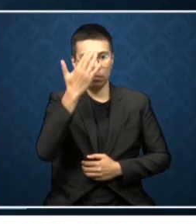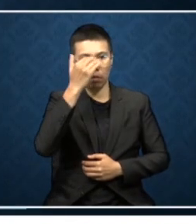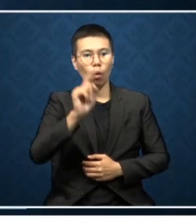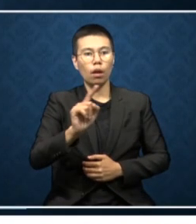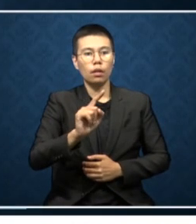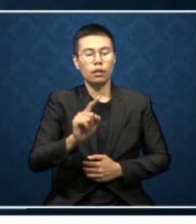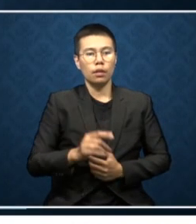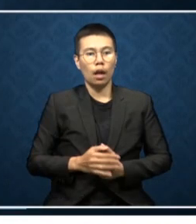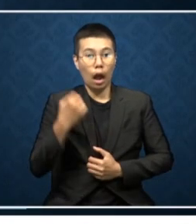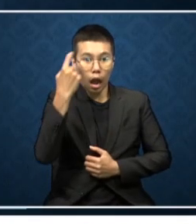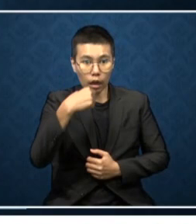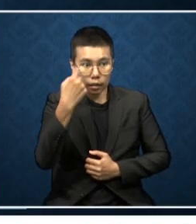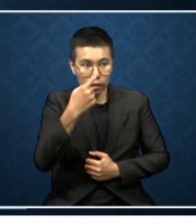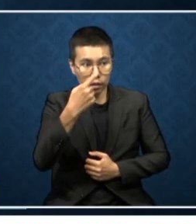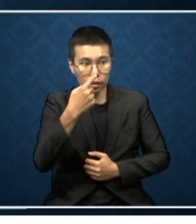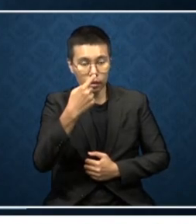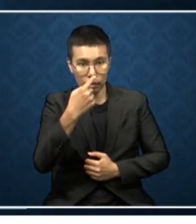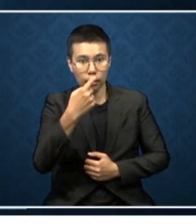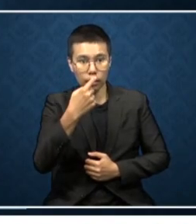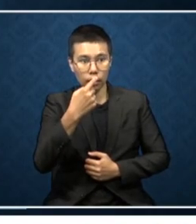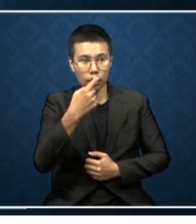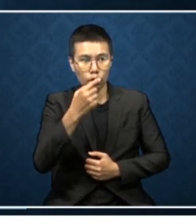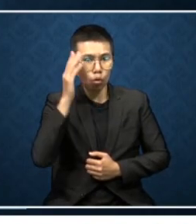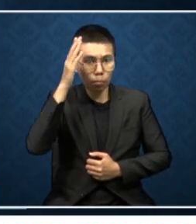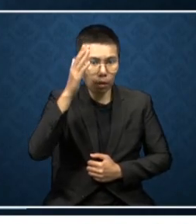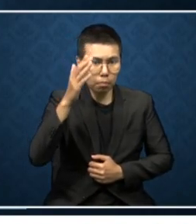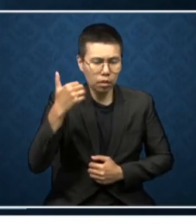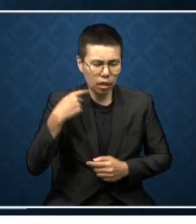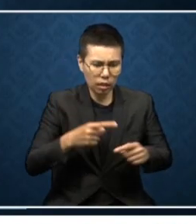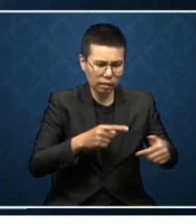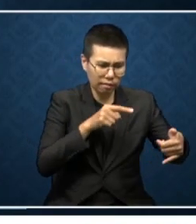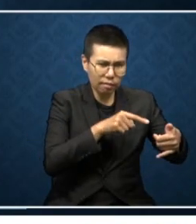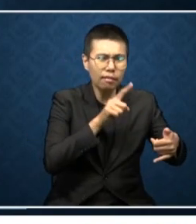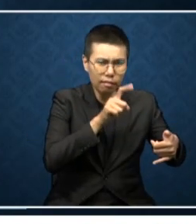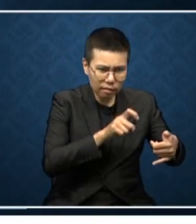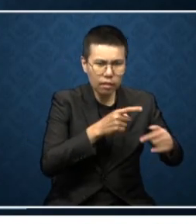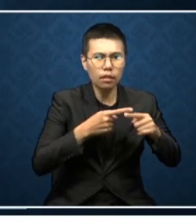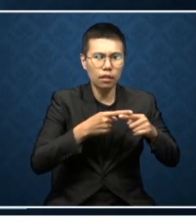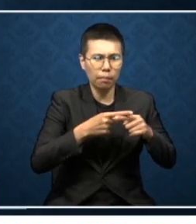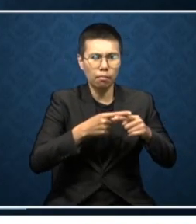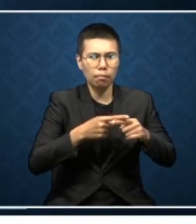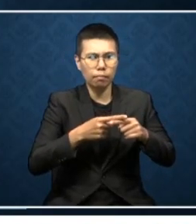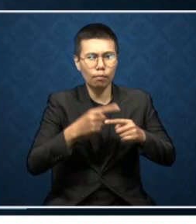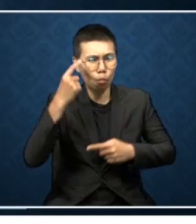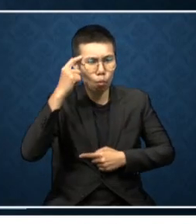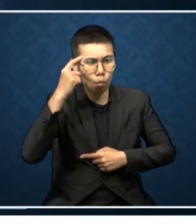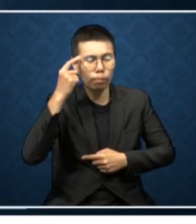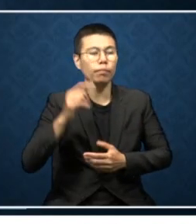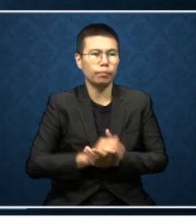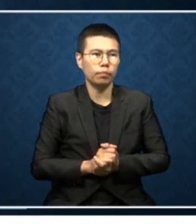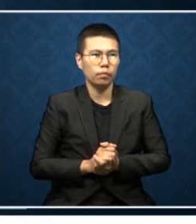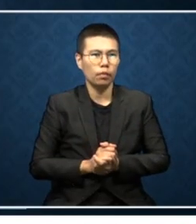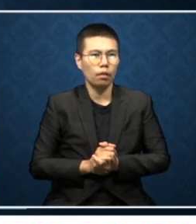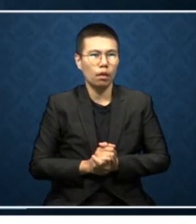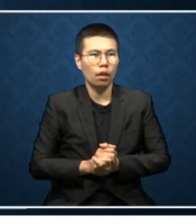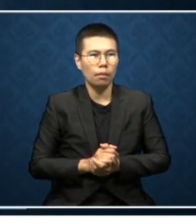ว่าใครที่จะเป็นเหยื่ออีกนะคะสาเหตุหลักคือเยาวชนขาดคุณธรรมขาดที่พึ่งทางใจ